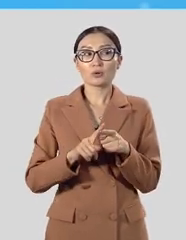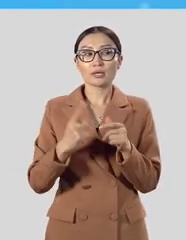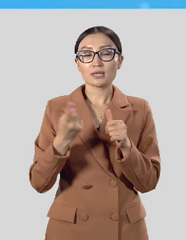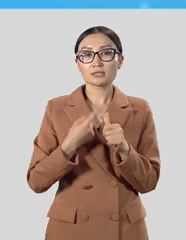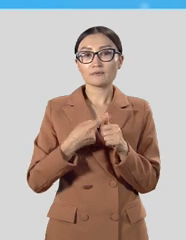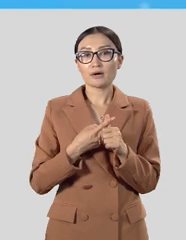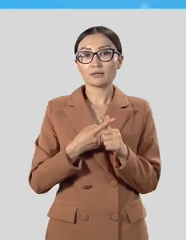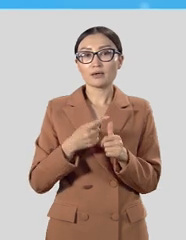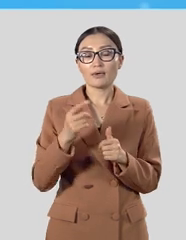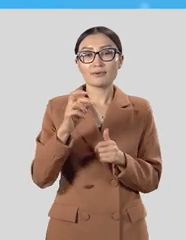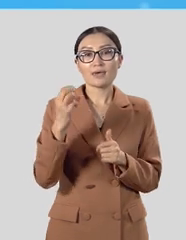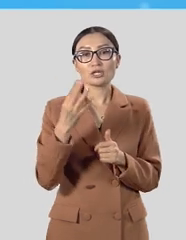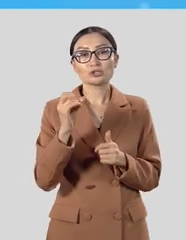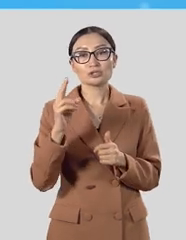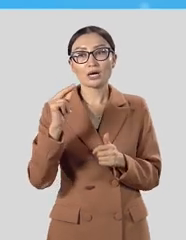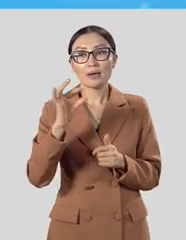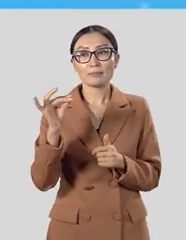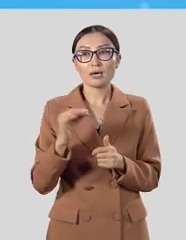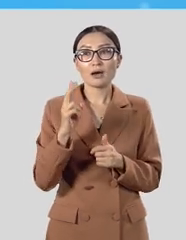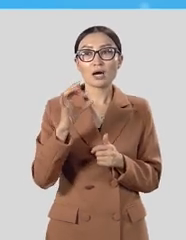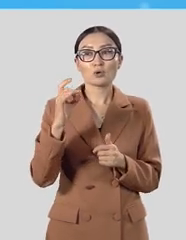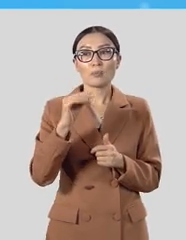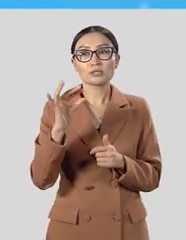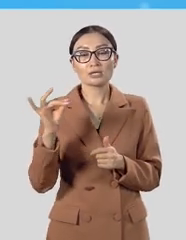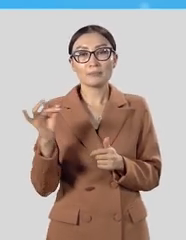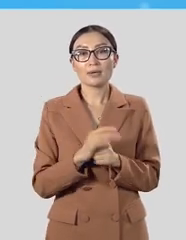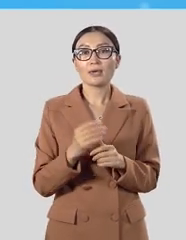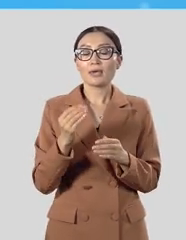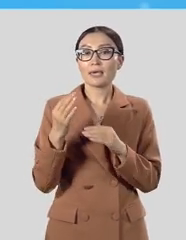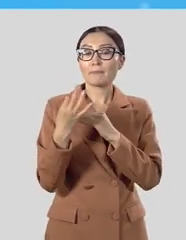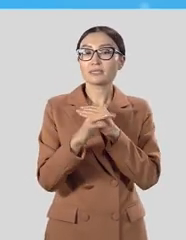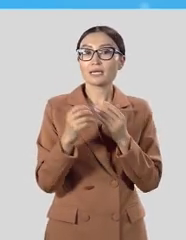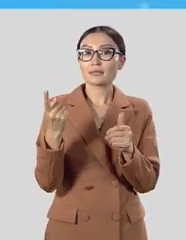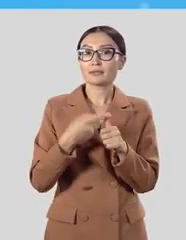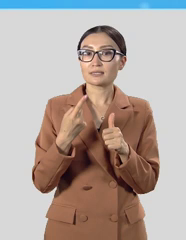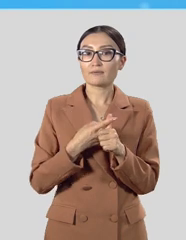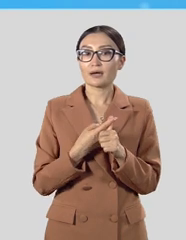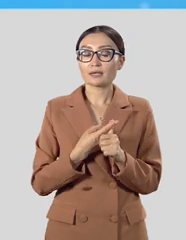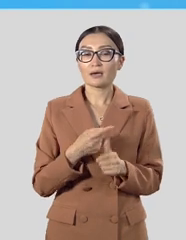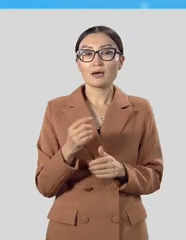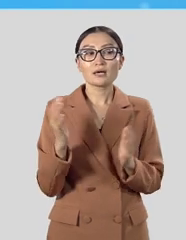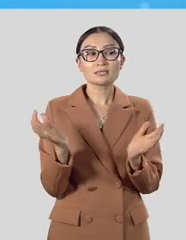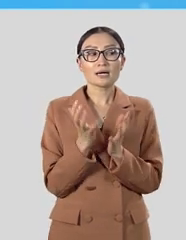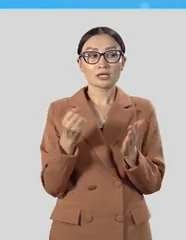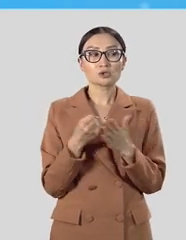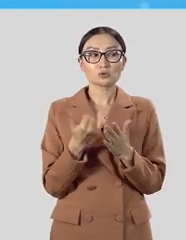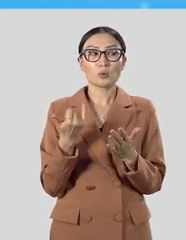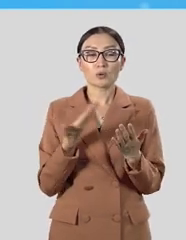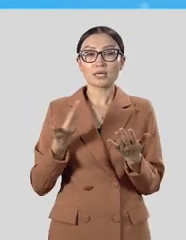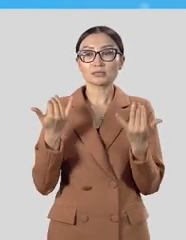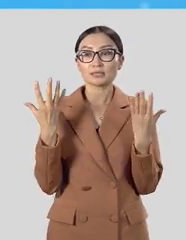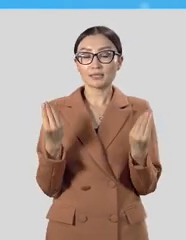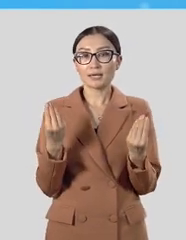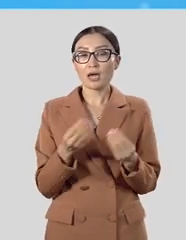называл ящичками, коробочками, клетками. Вот последнее название клетка и сохранилось до наших дней.